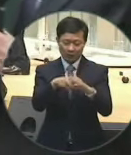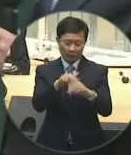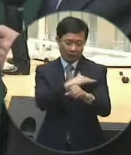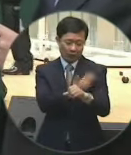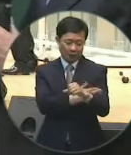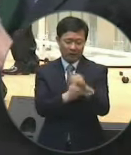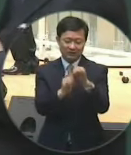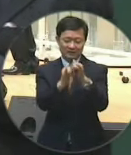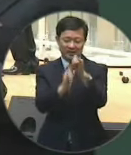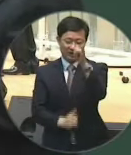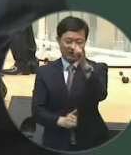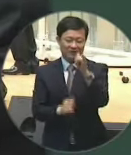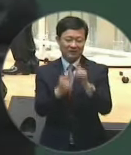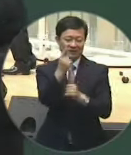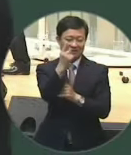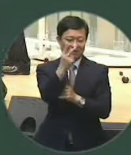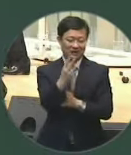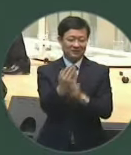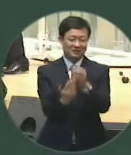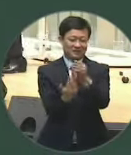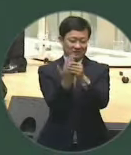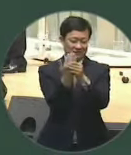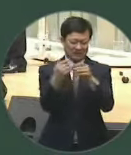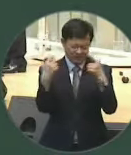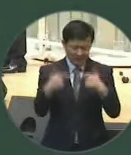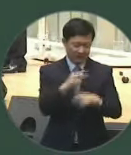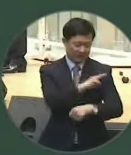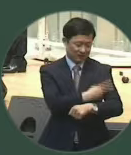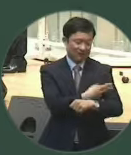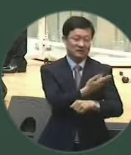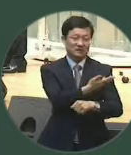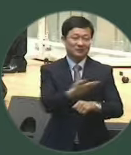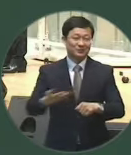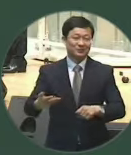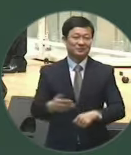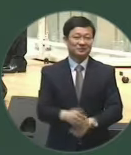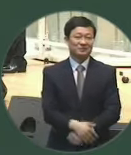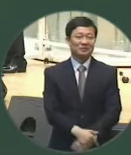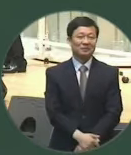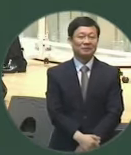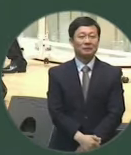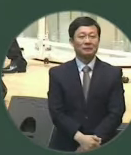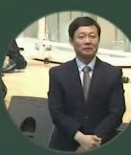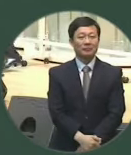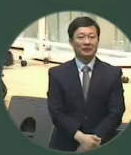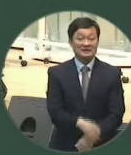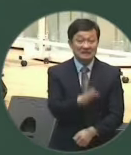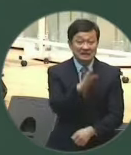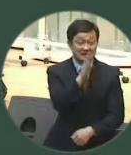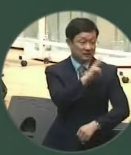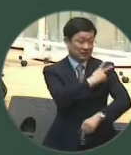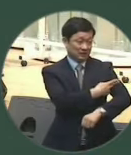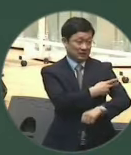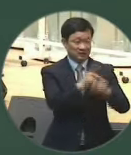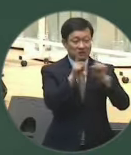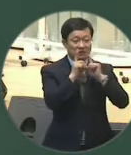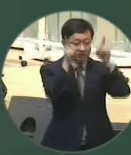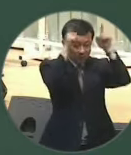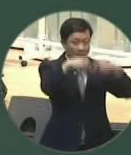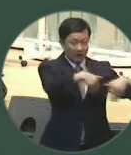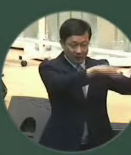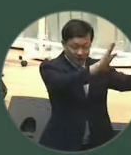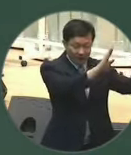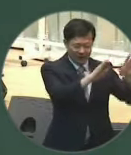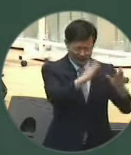of religious authority. 이렇게 늘 흘러간 거예요. And this is the flow. 진짜 이단은 그건 지옥 가야 되겠죠.